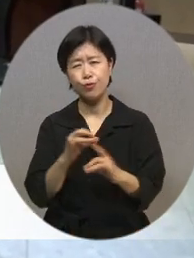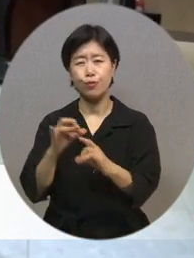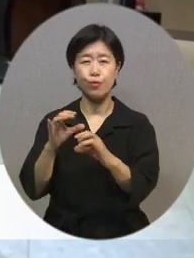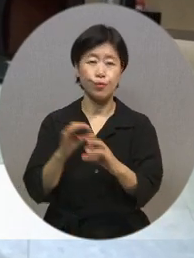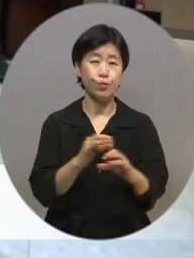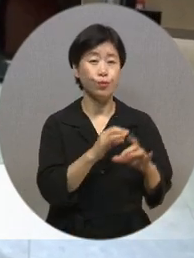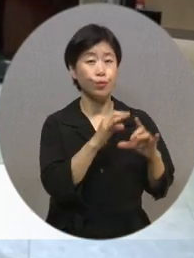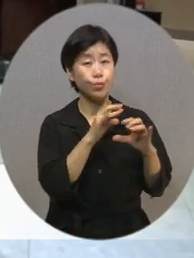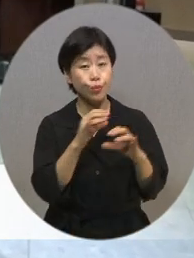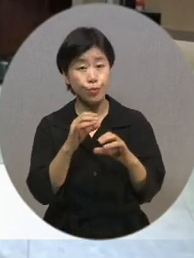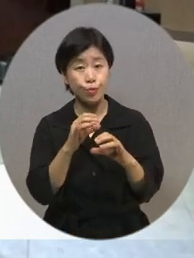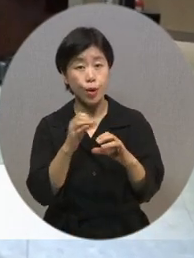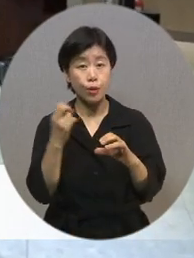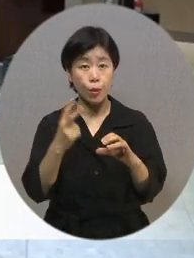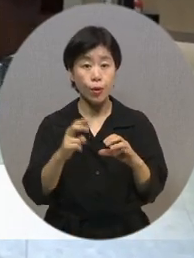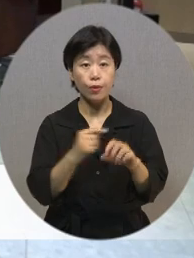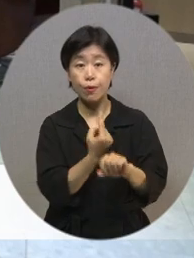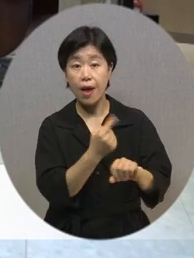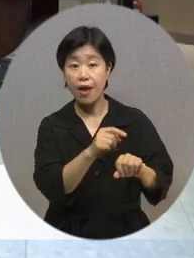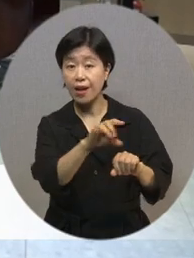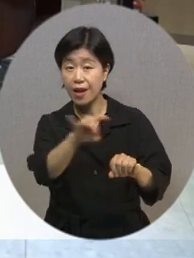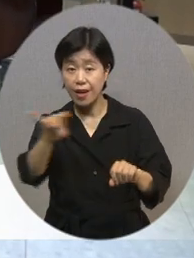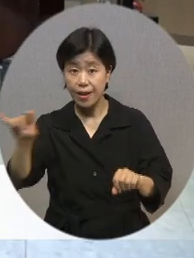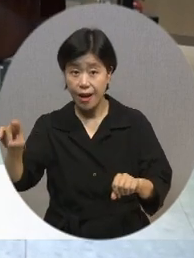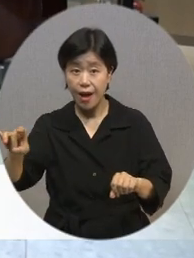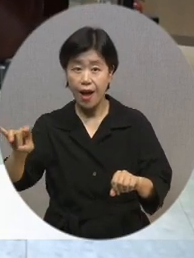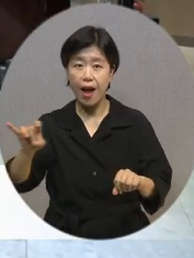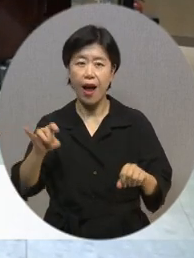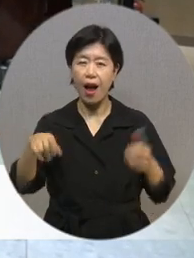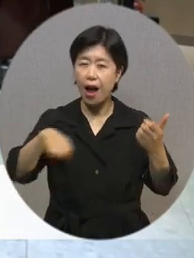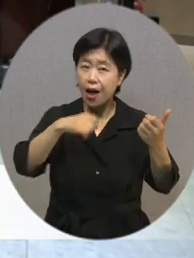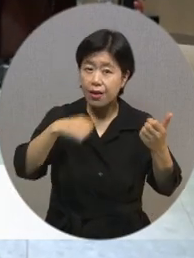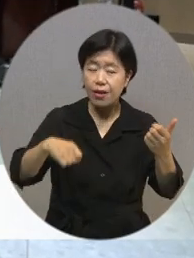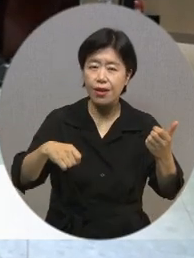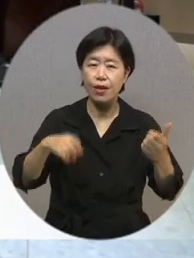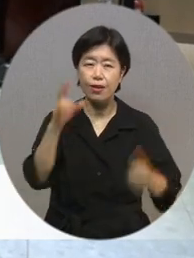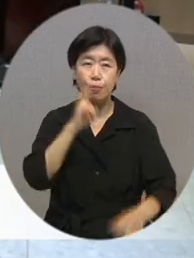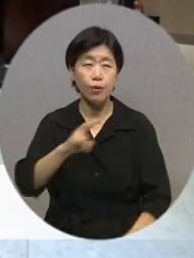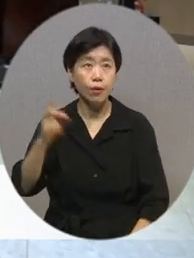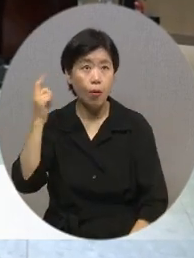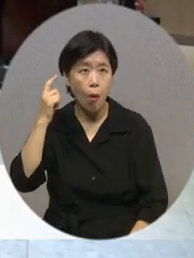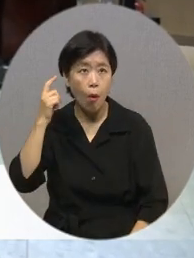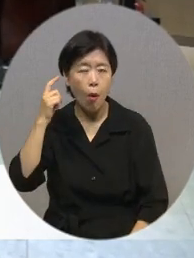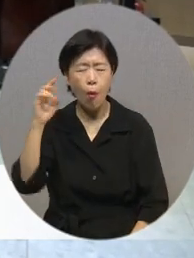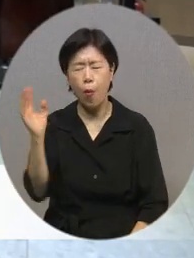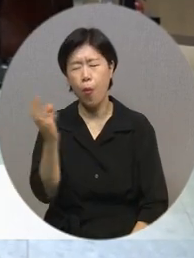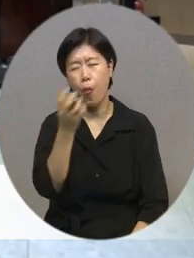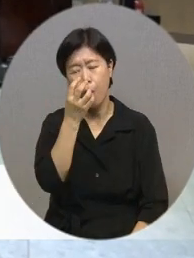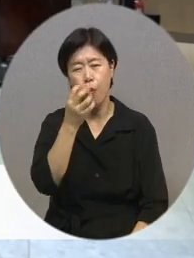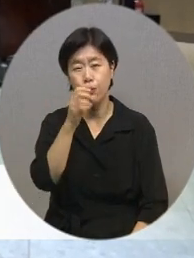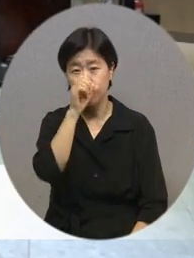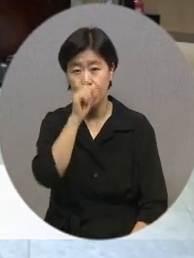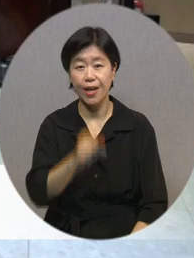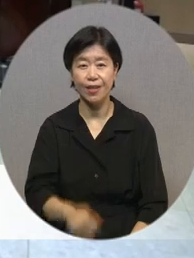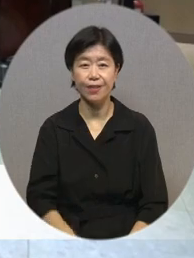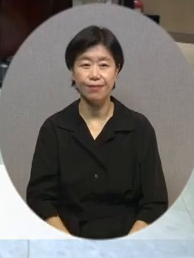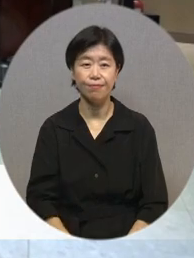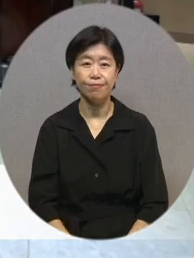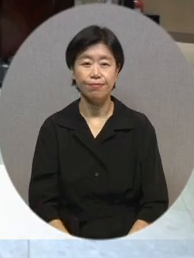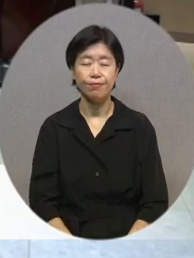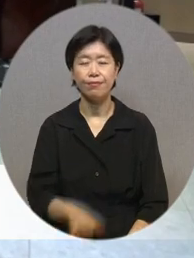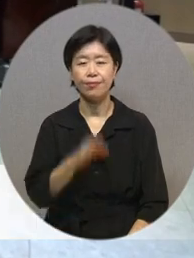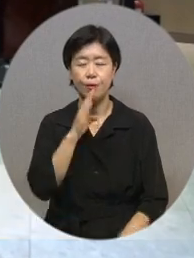리드하는 각기 다른 음색의 악기들의 향연, 그 수준 높은 음악으로 모든 우리의 문화예술이